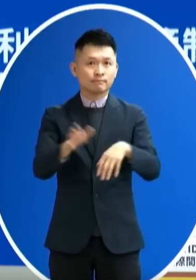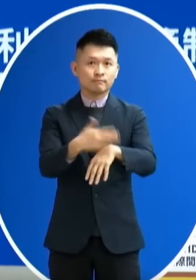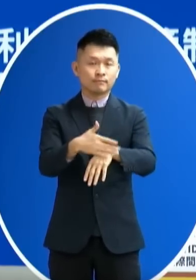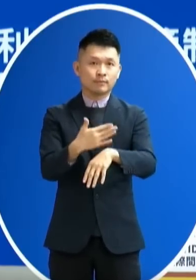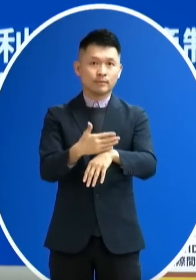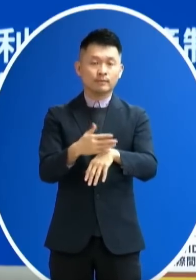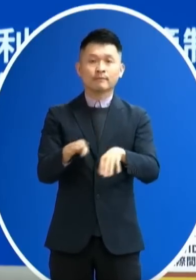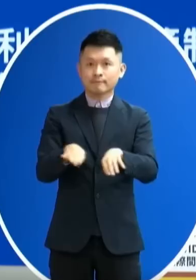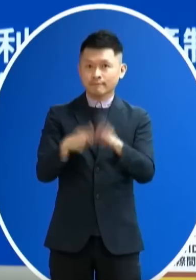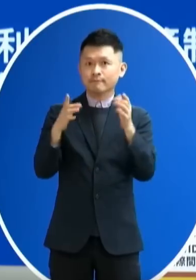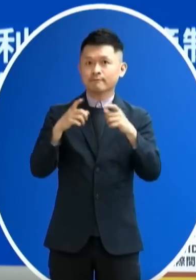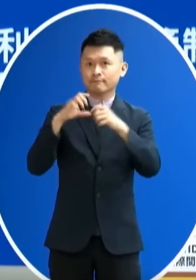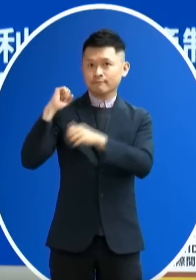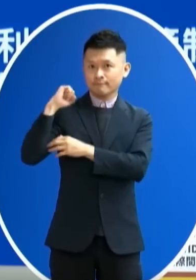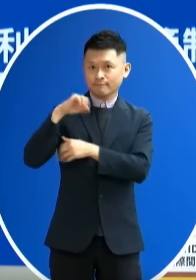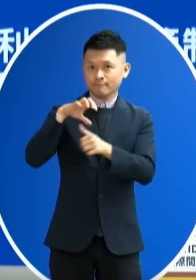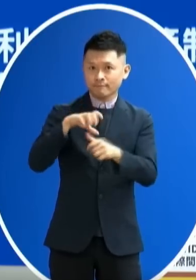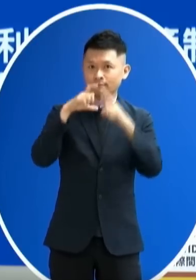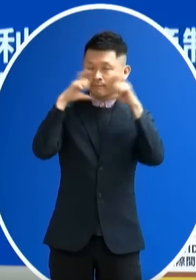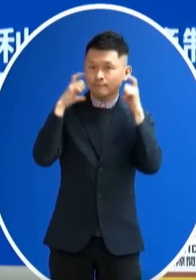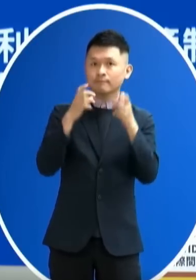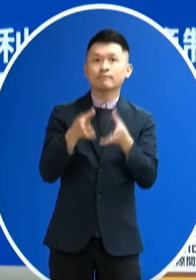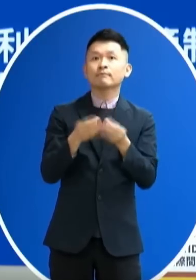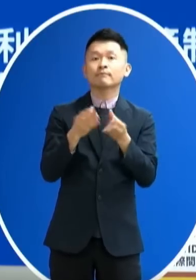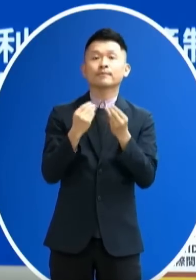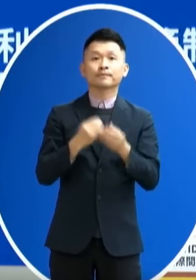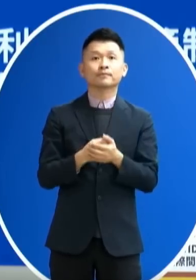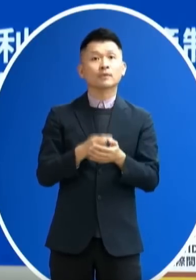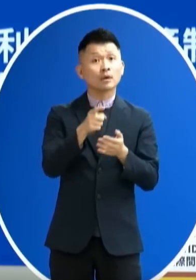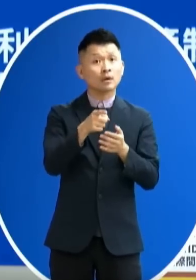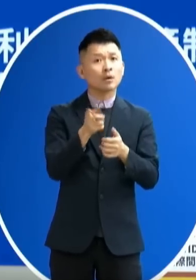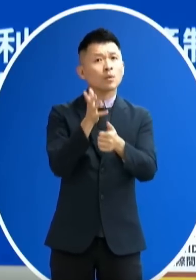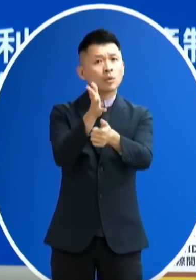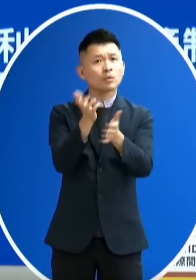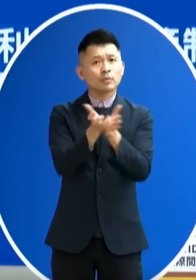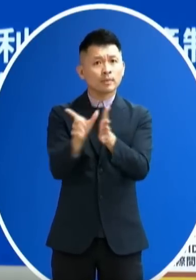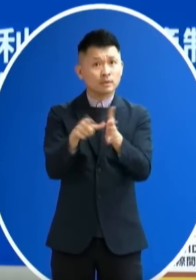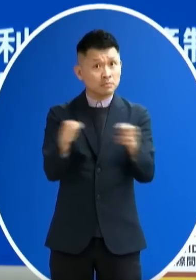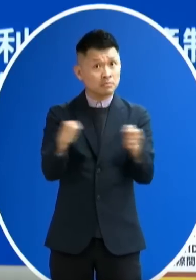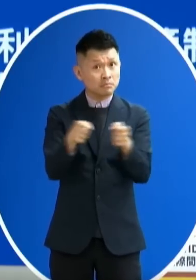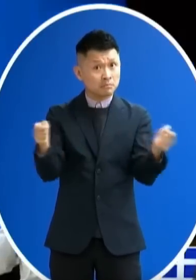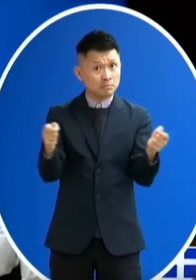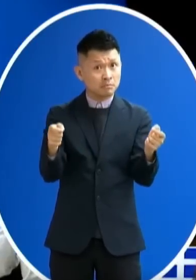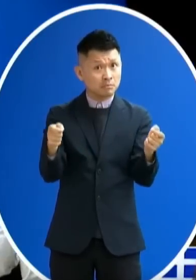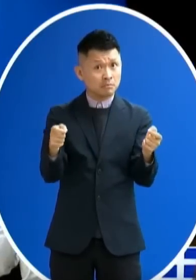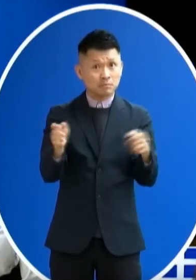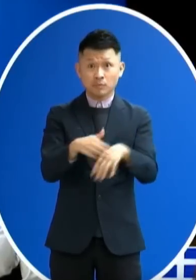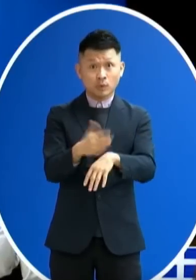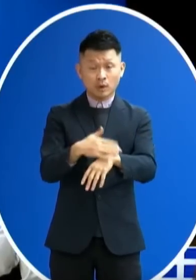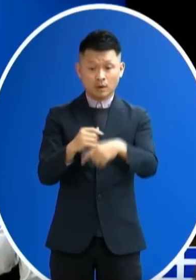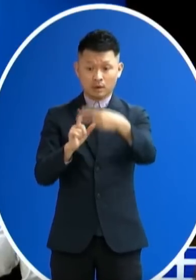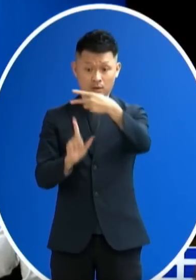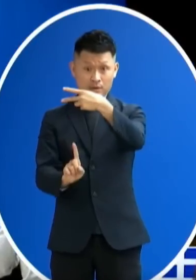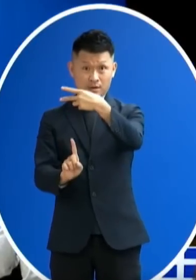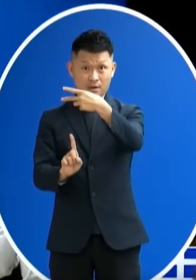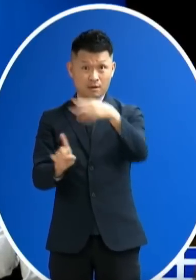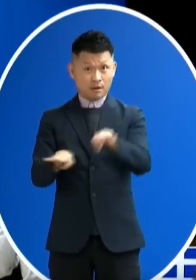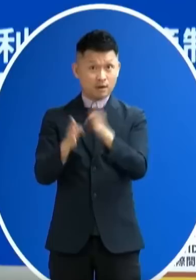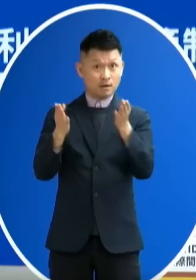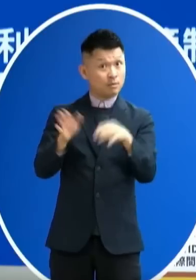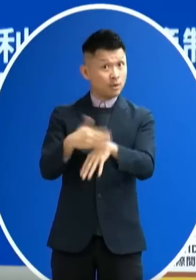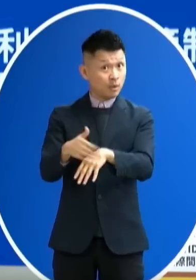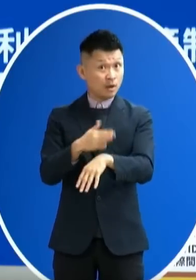实施。目前我们的计划是这样子的。 你说有个准备期间，但不会太长，所以可能2月1号还不会上路这